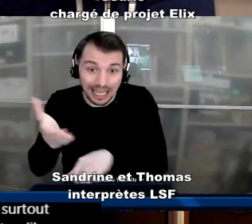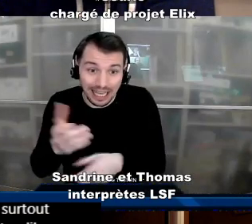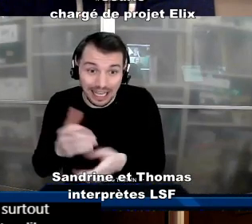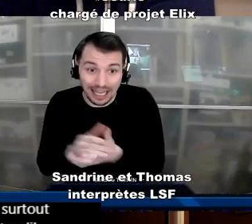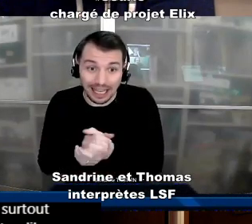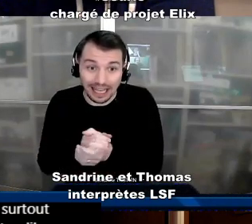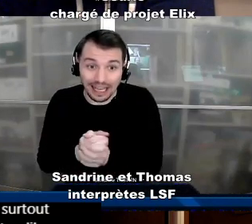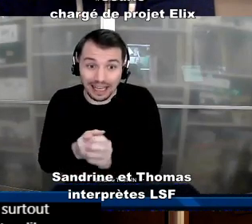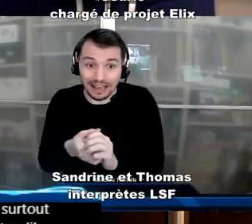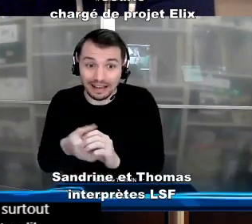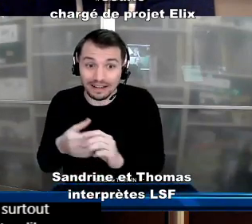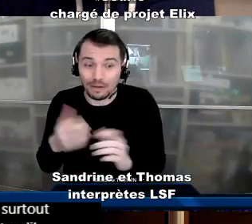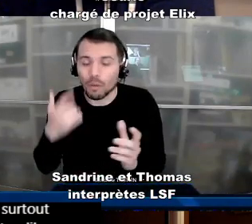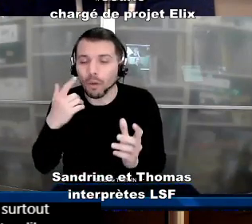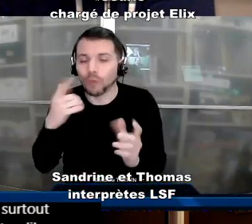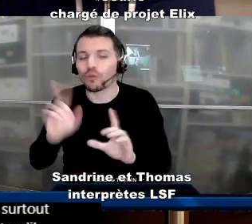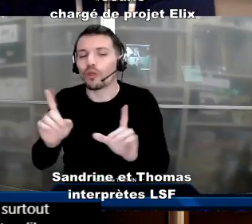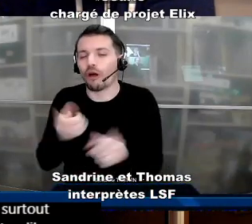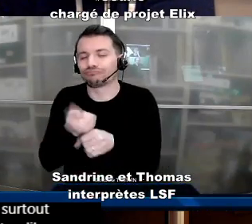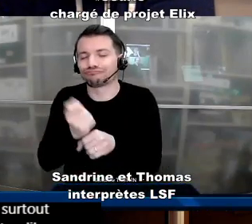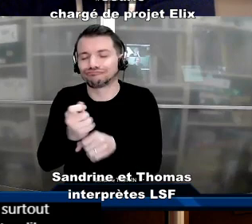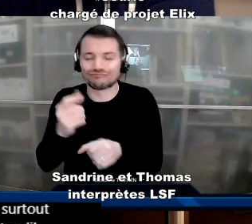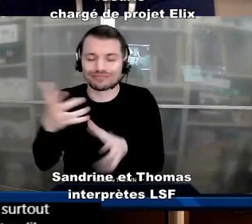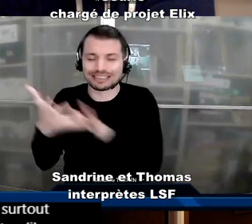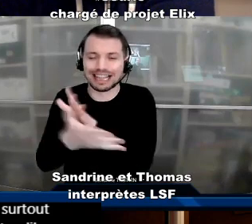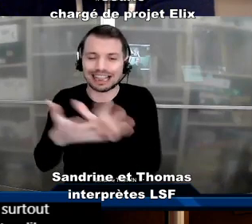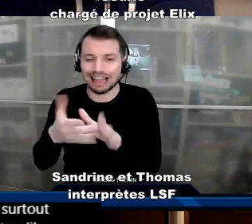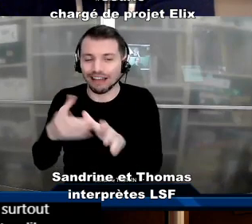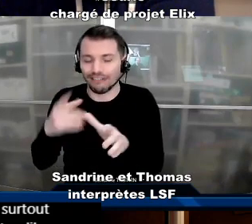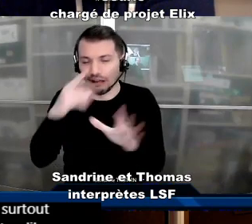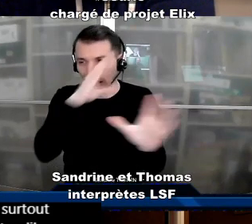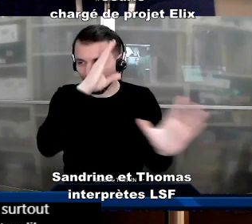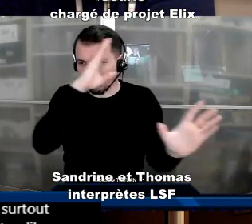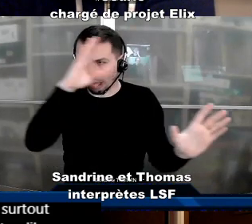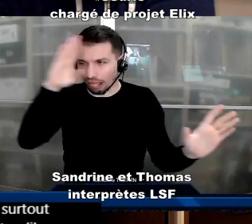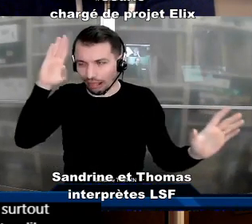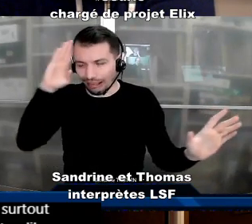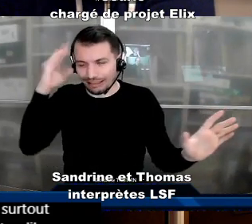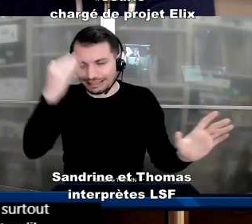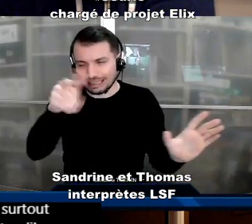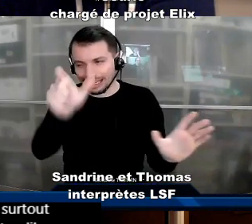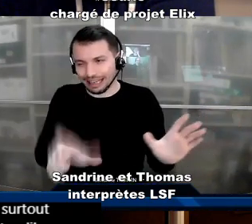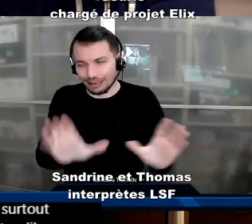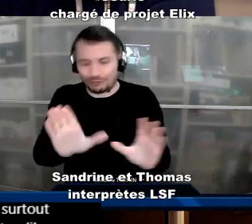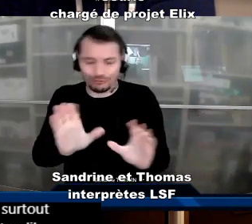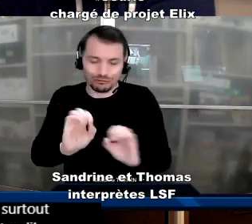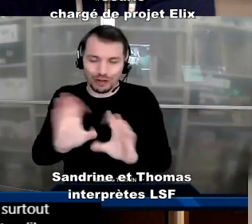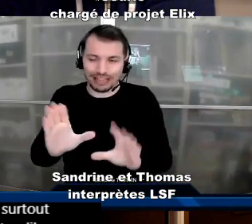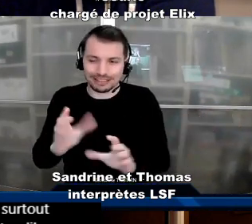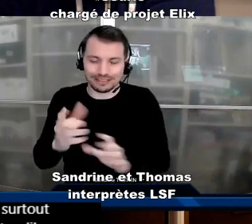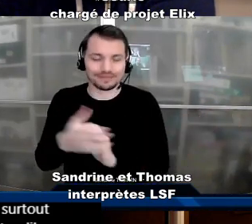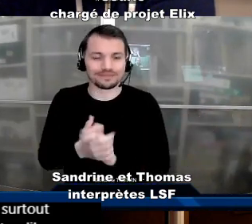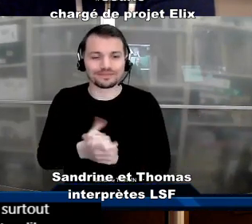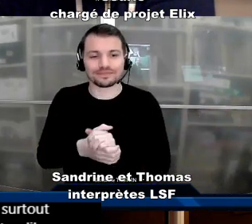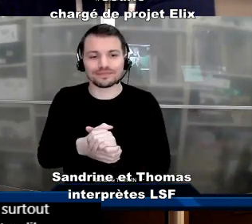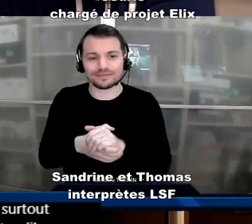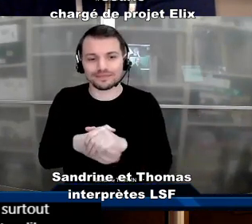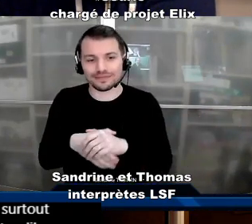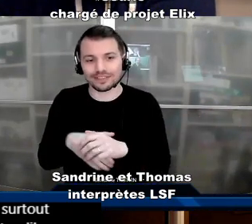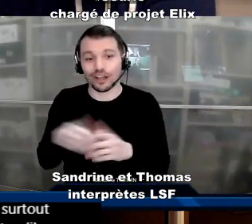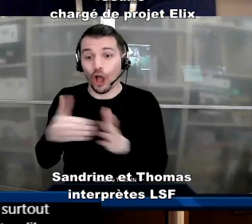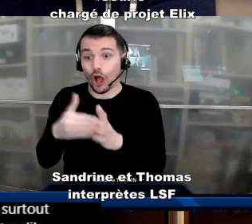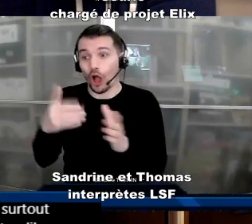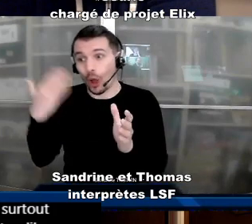t'auras fait le premier module. Non, moi, je veux pas l'embêter avec ça. Il doit avoir tellement de boulot, Sébastien. Et encore des followers en plus. Voilà,